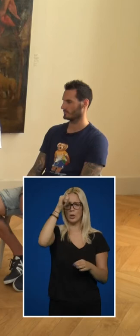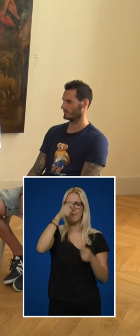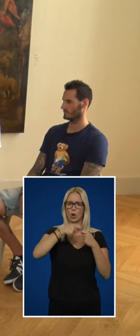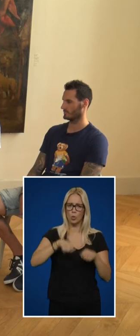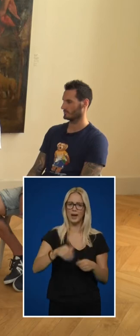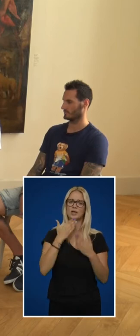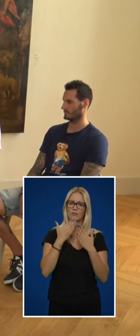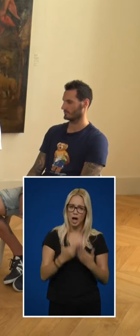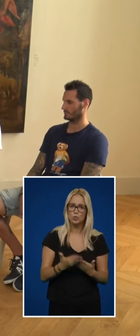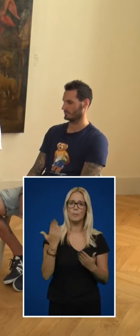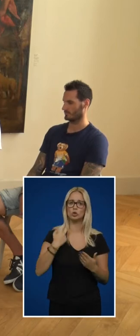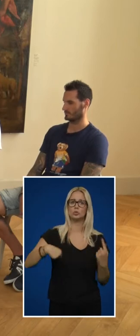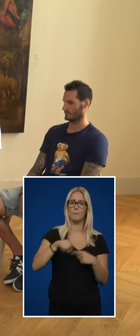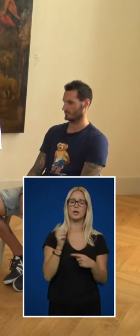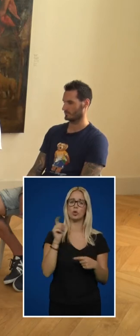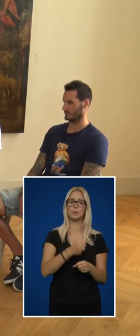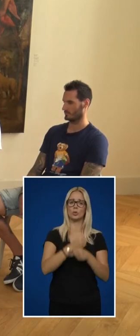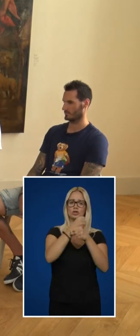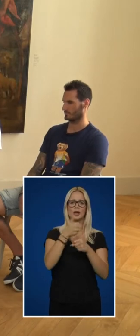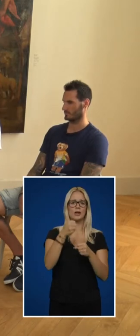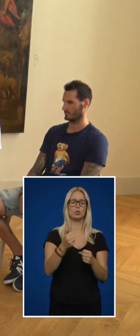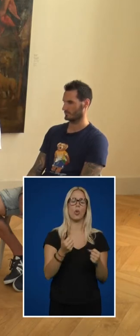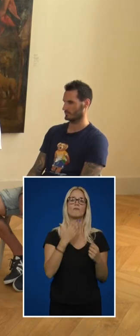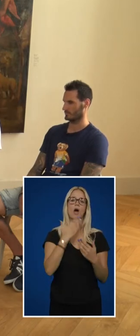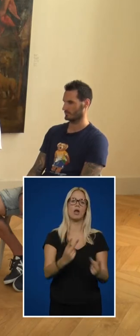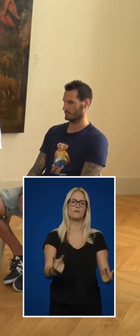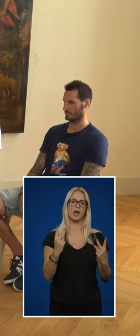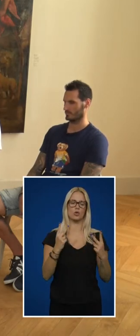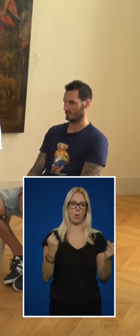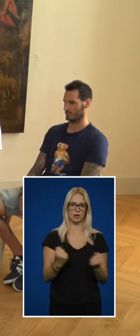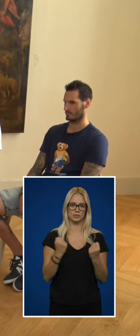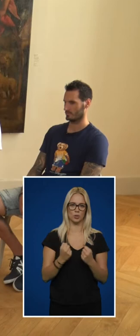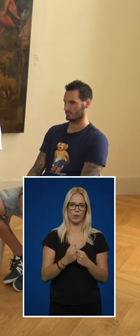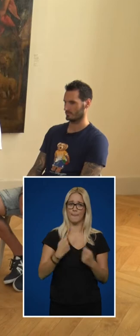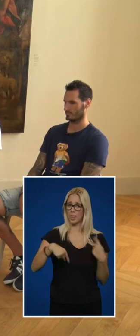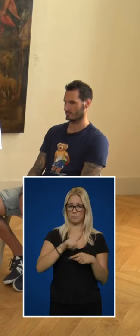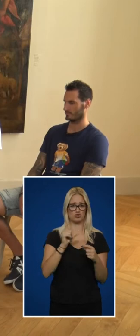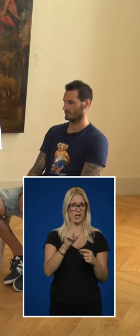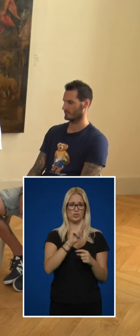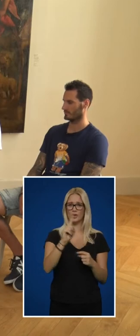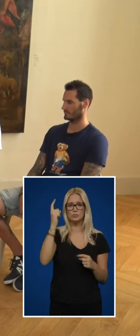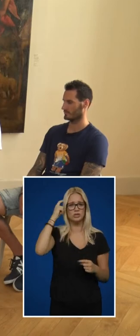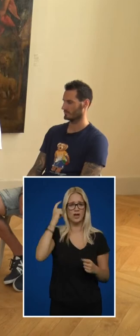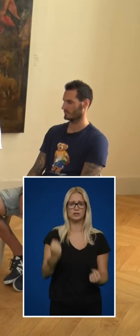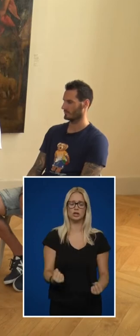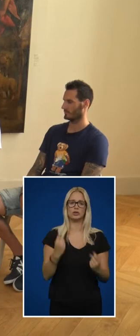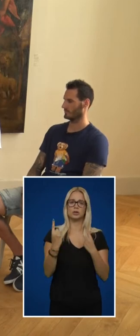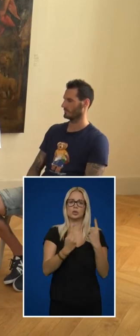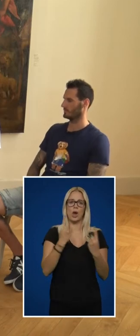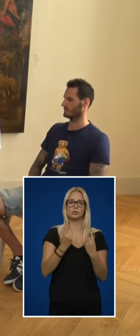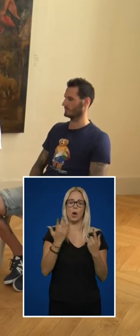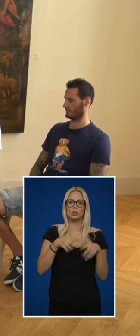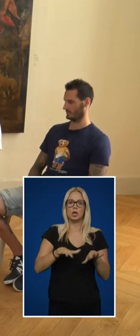planeti Zemlji i prema samim sobom, jeli, da ne ispadnemo da živimo u srednjem